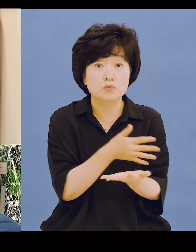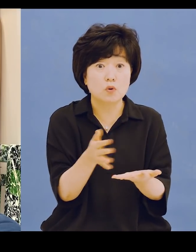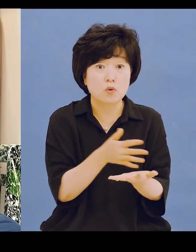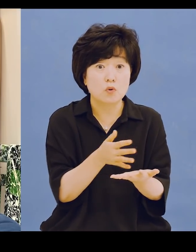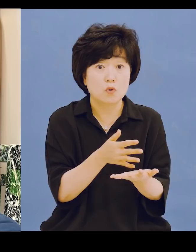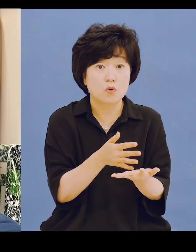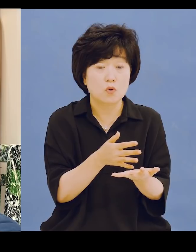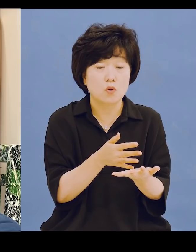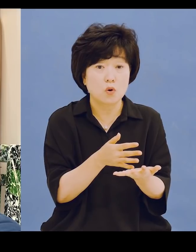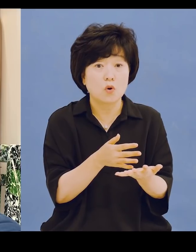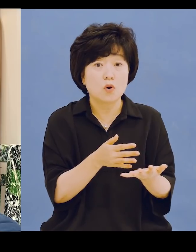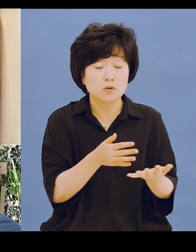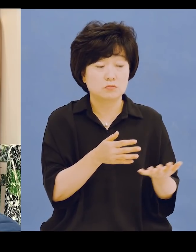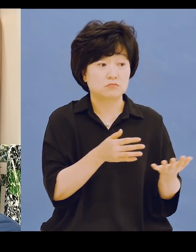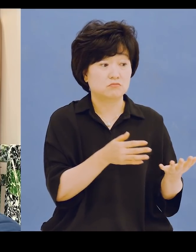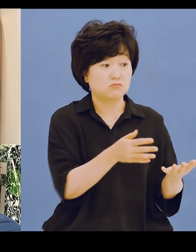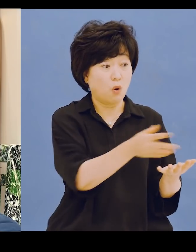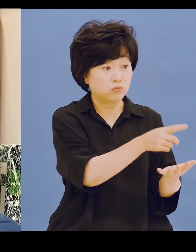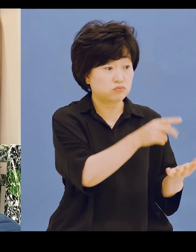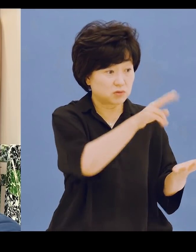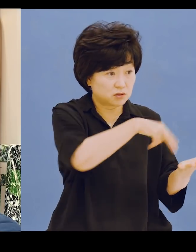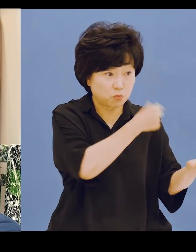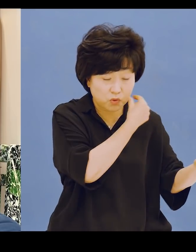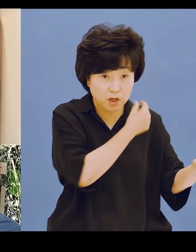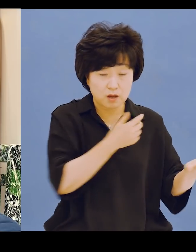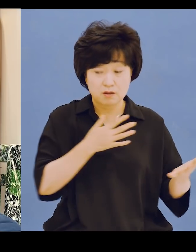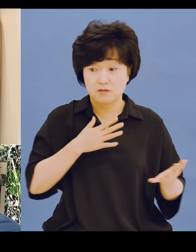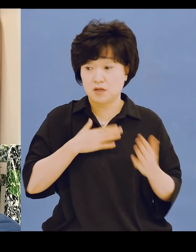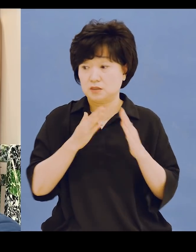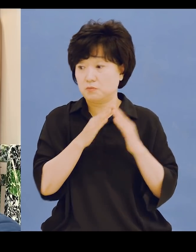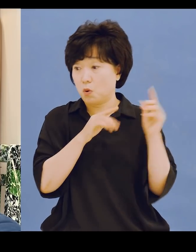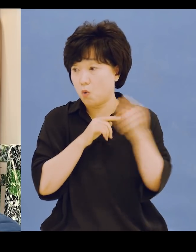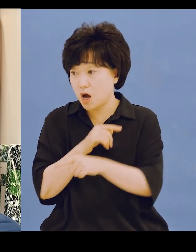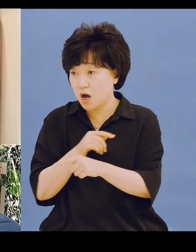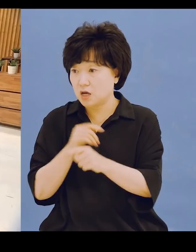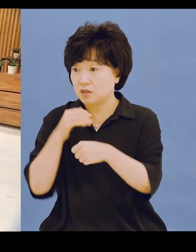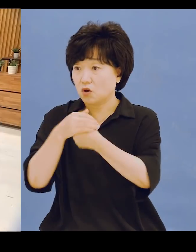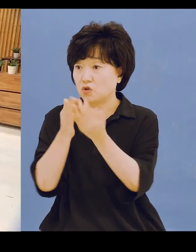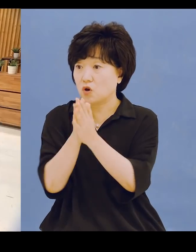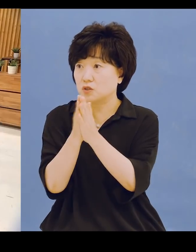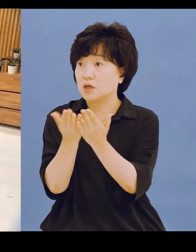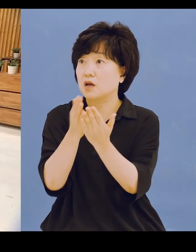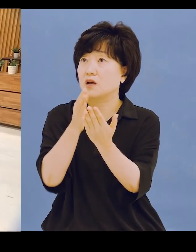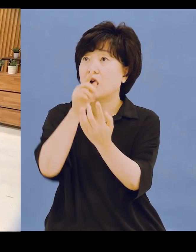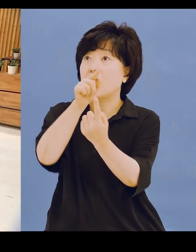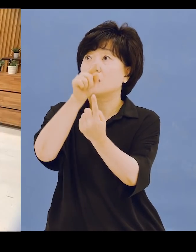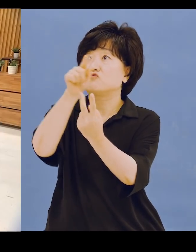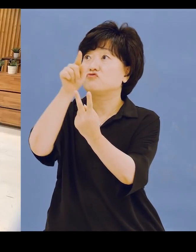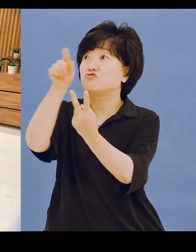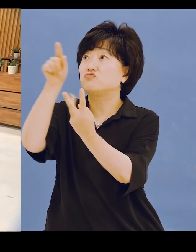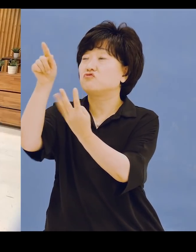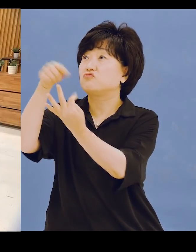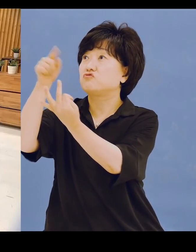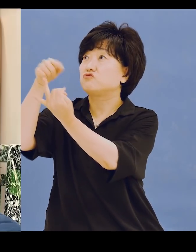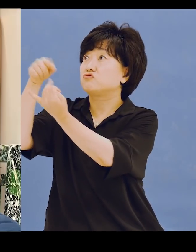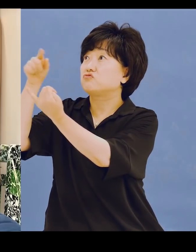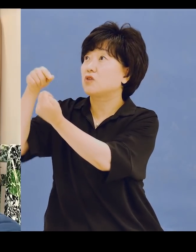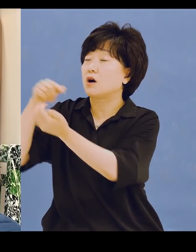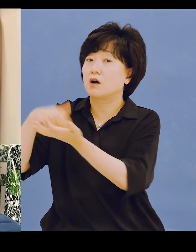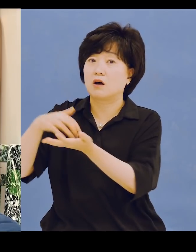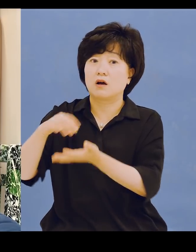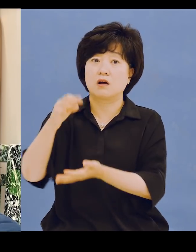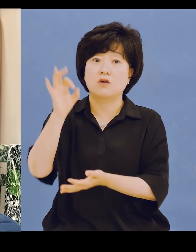집에 들어와서 제가 세려보니까 제가 가지고 있는 성경이 10권이나 되는 거예요. 근데 10권 중에 어느 하나